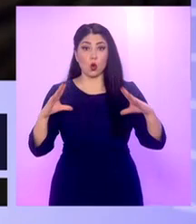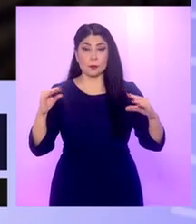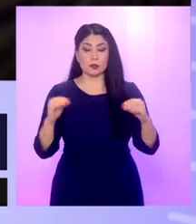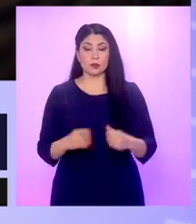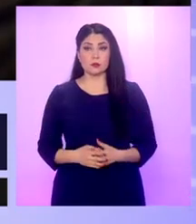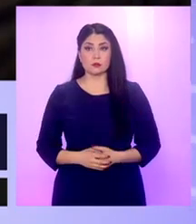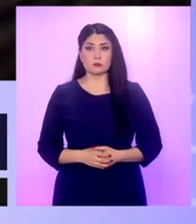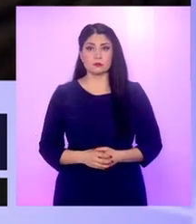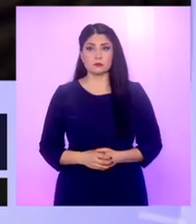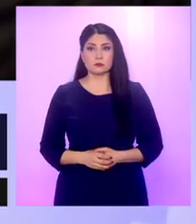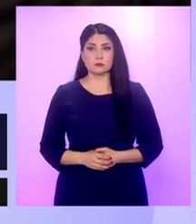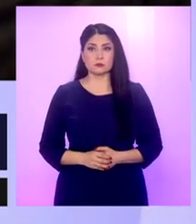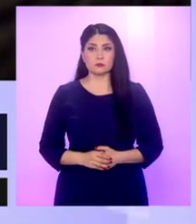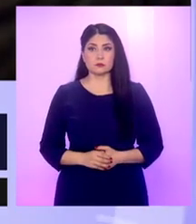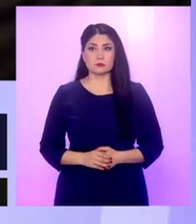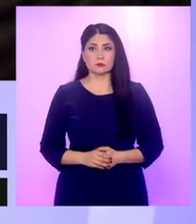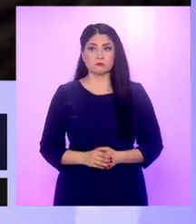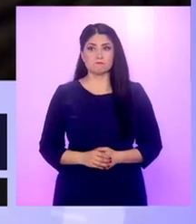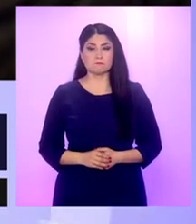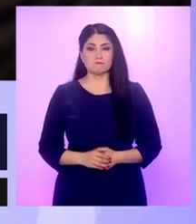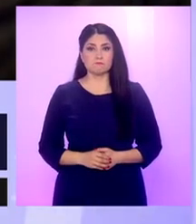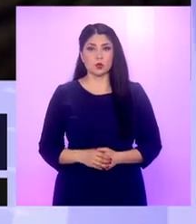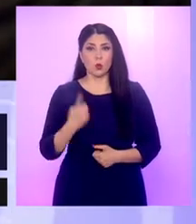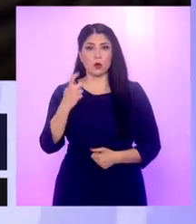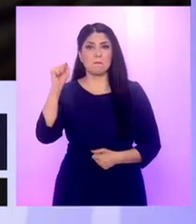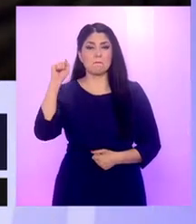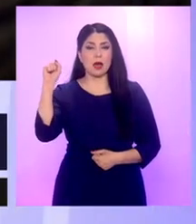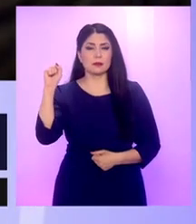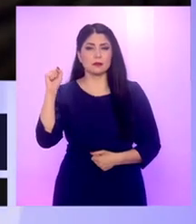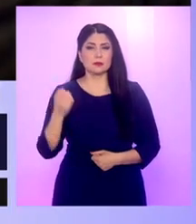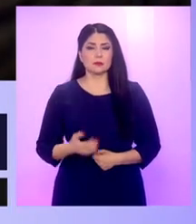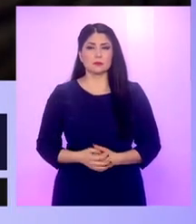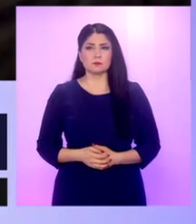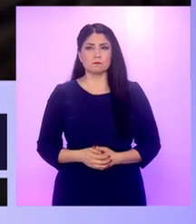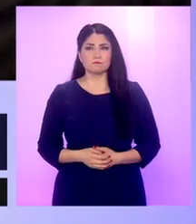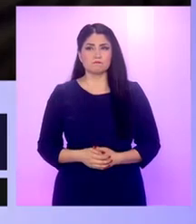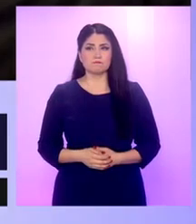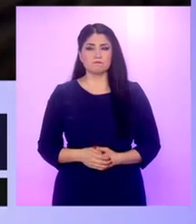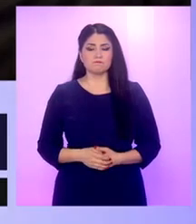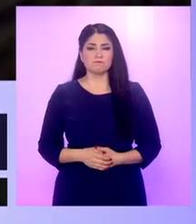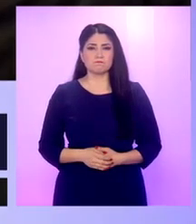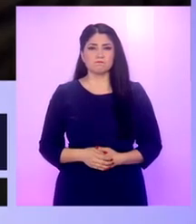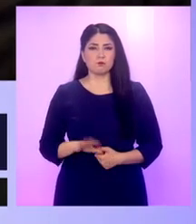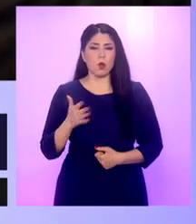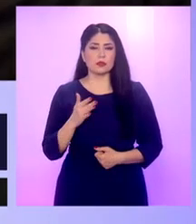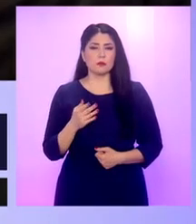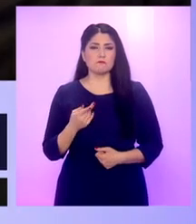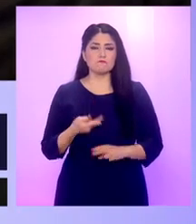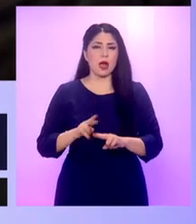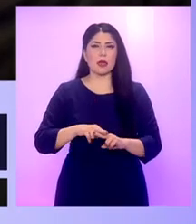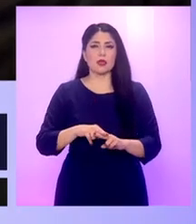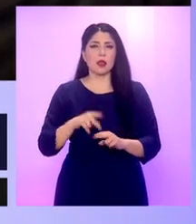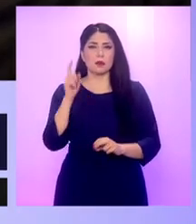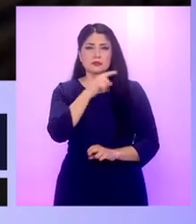României ca un partid, nu știu, poate mai irresponsabil